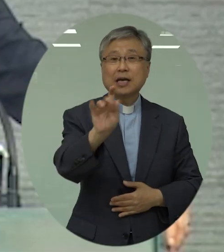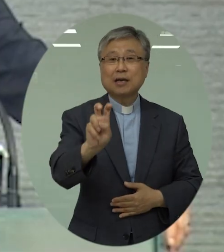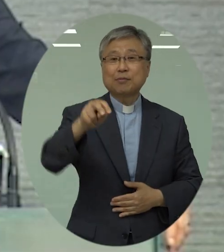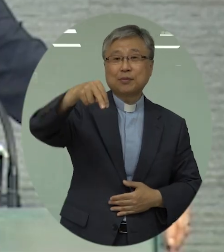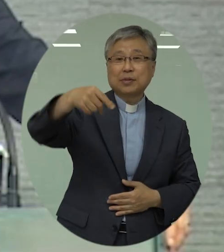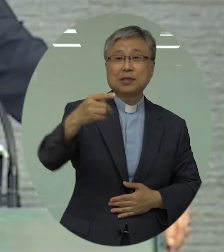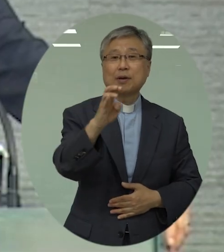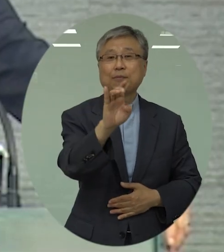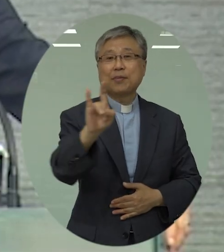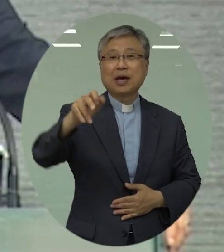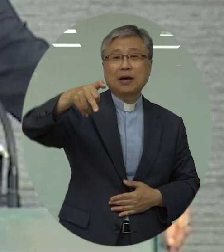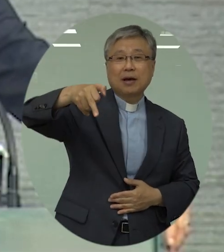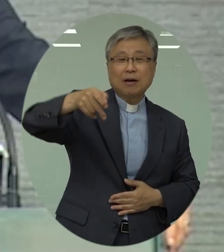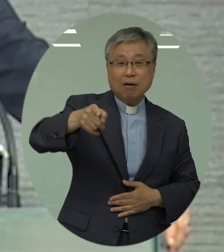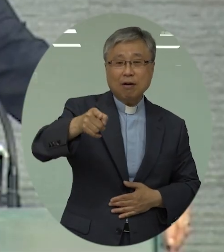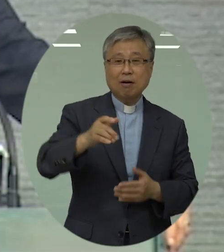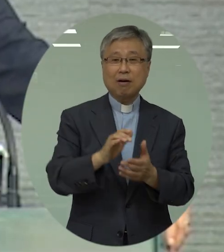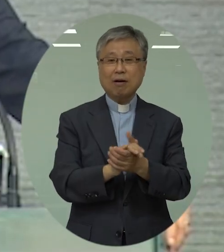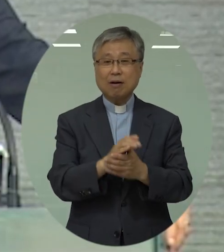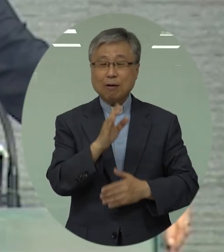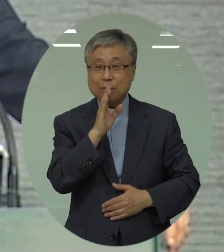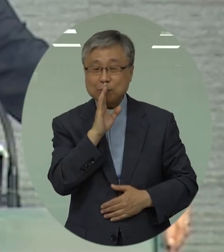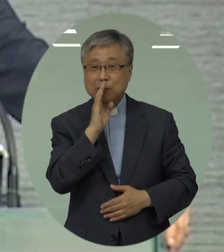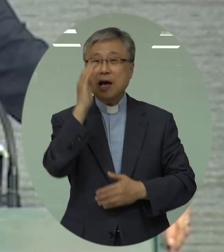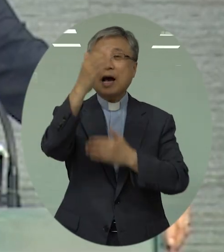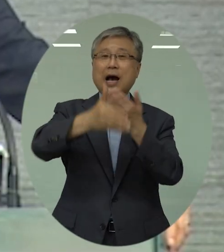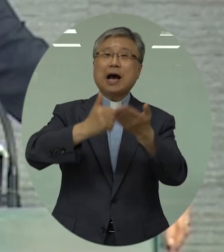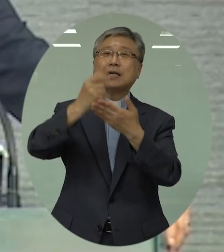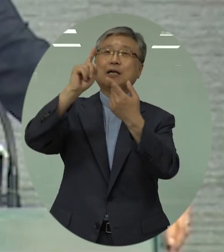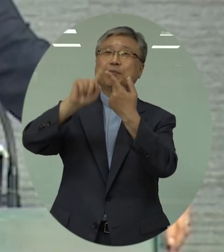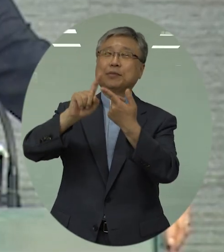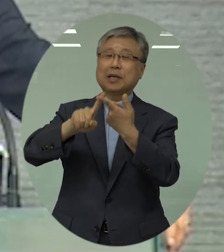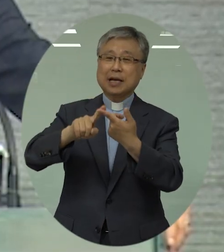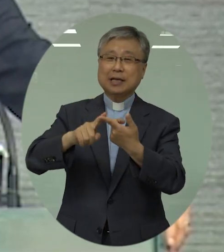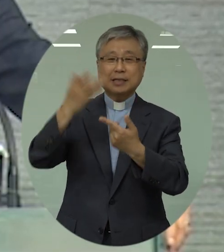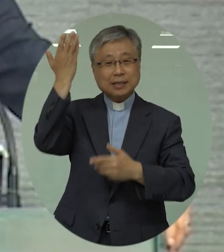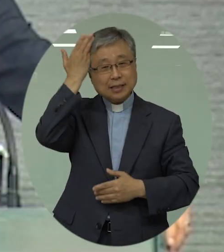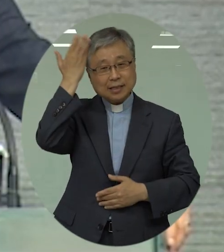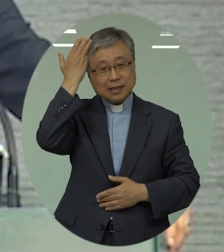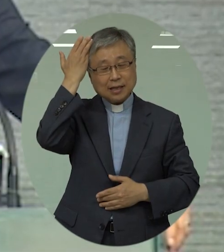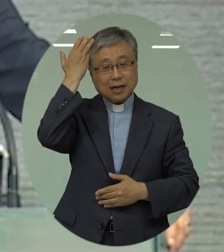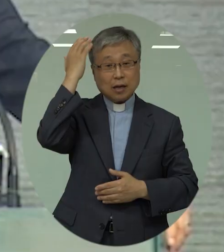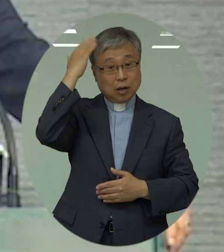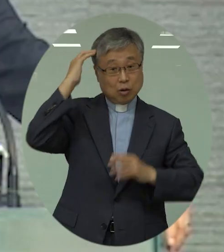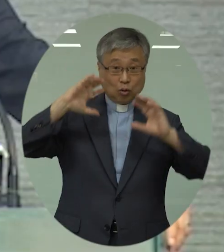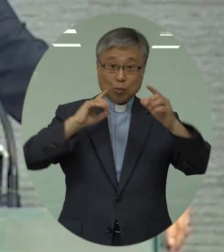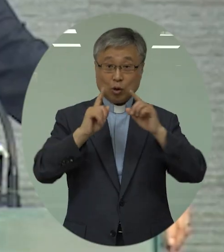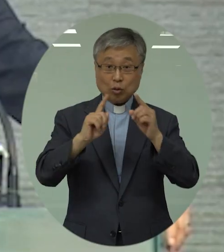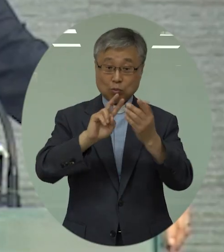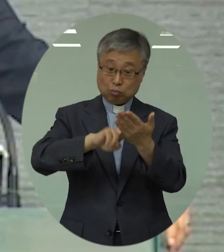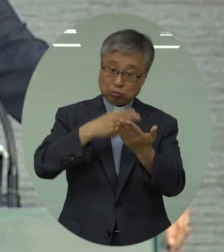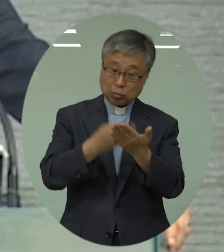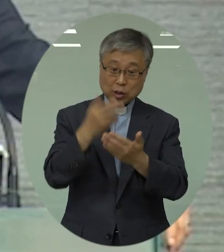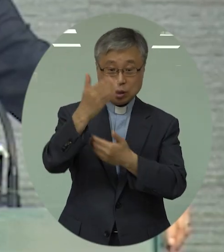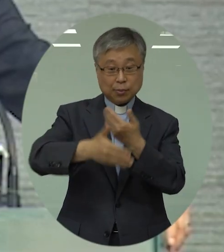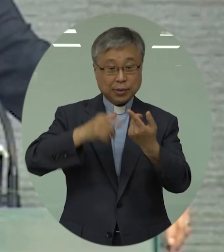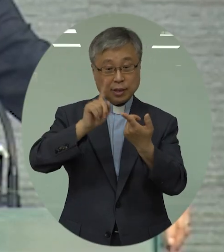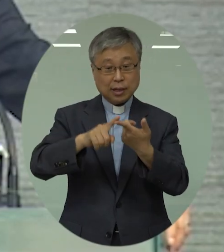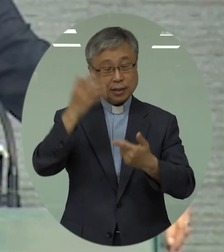분이에요. 제임스 패커. Knowing God. 하나님에 대한 지식. 한국말로도 그렇게 번역되어 있죠. 하나님에 대한